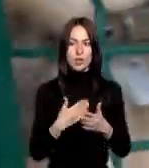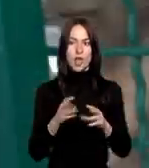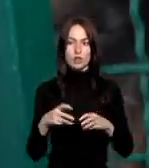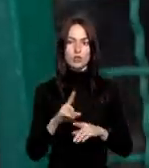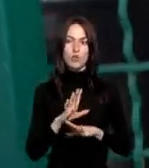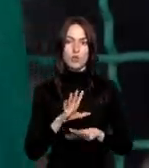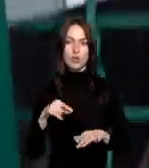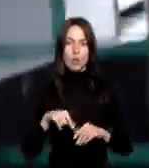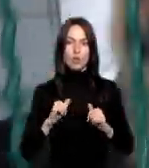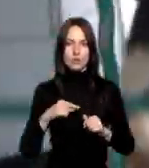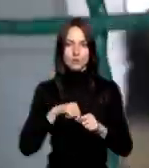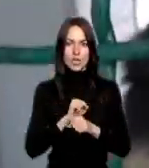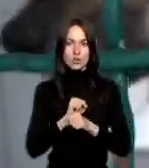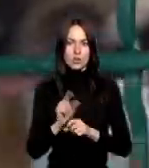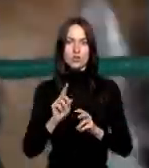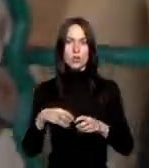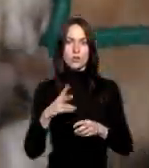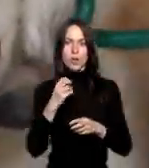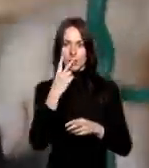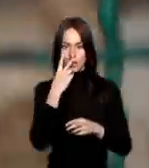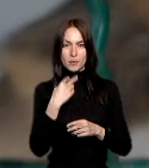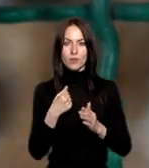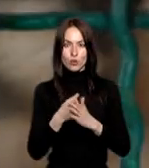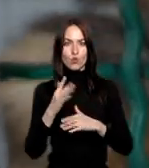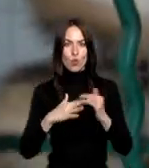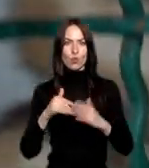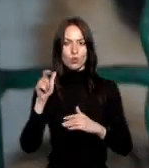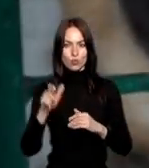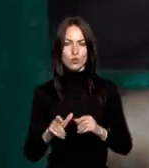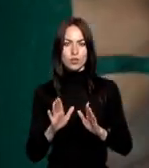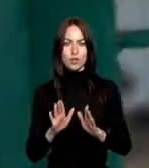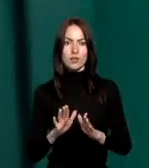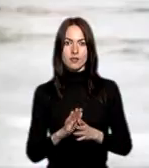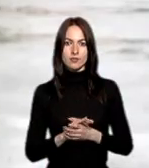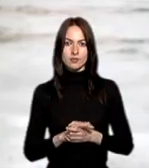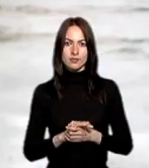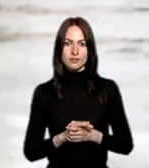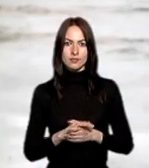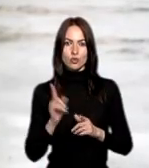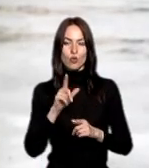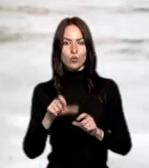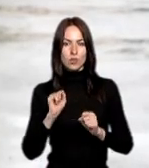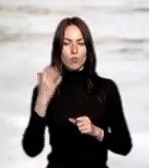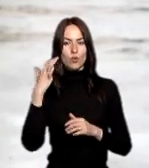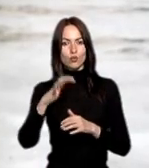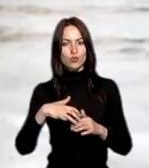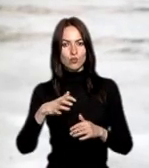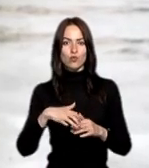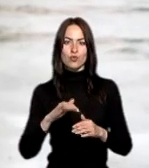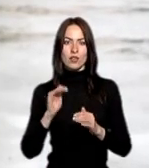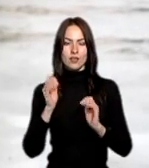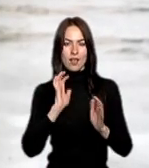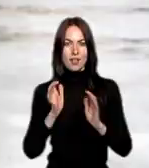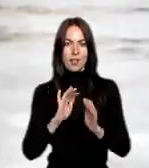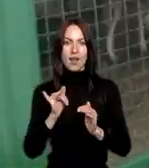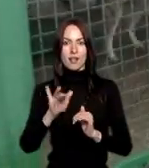було застою, щоб собаки не відвикали від рук, від того, що людина може щось з ними робити, чухати, купати, гладити.